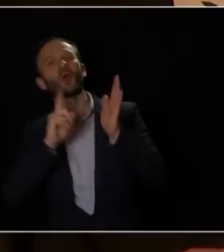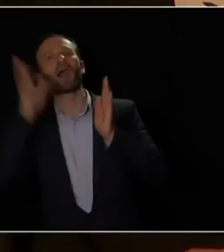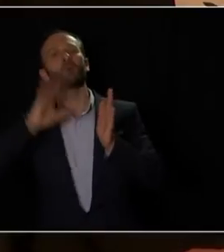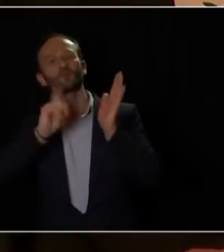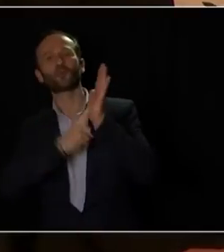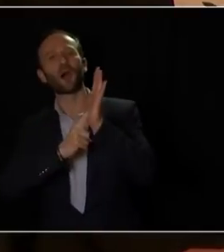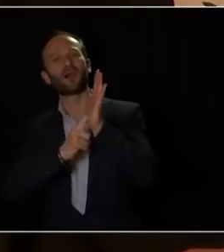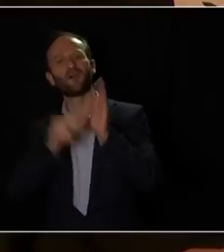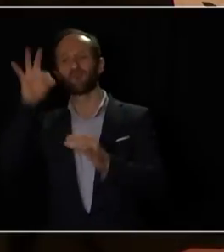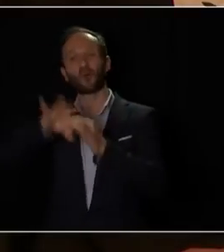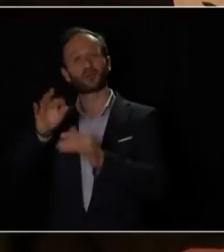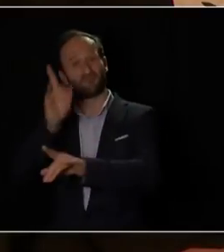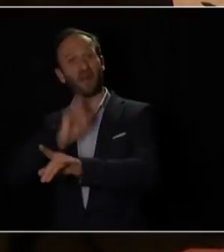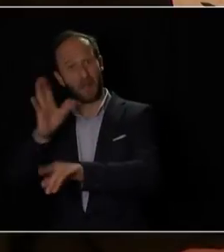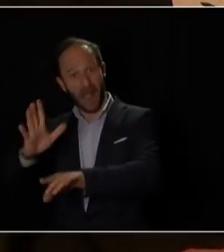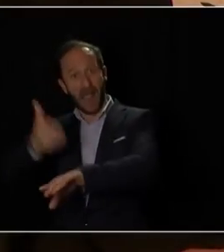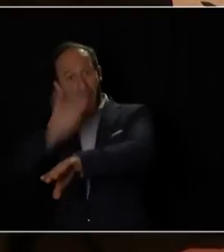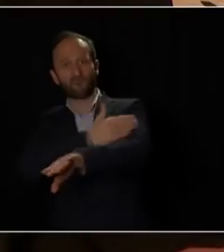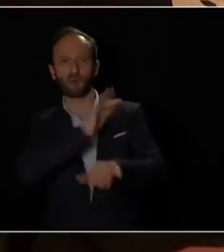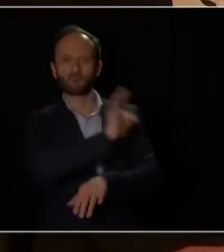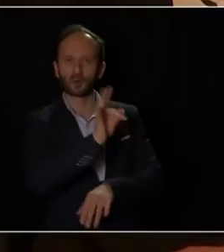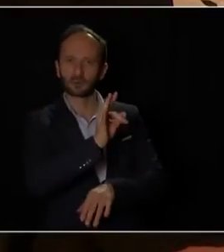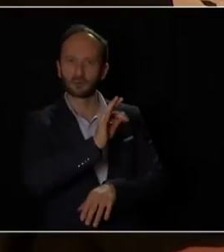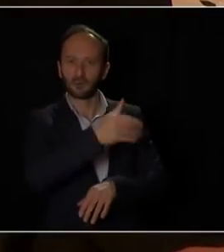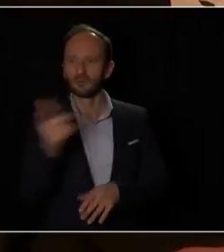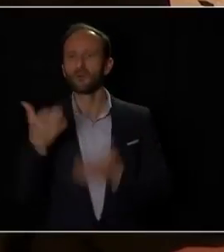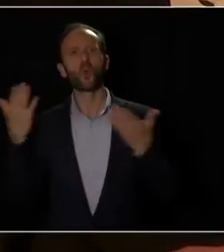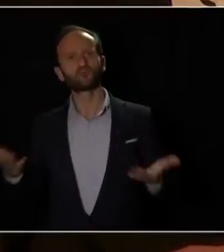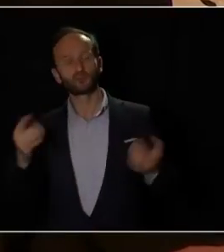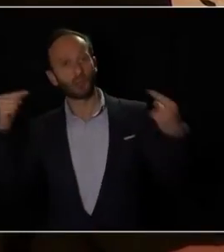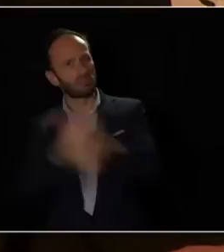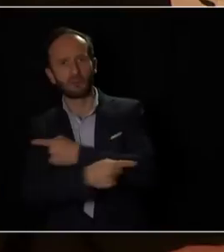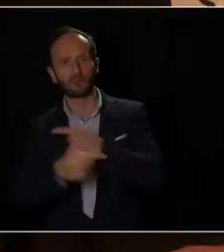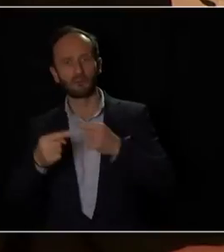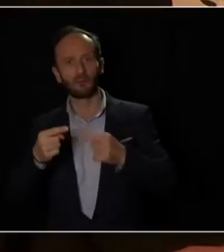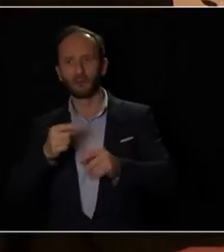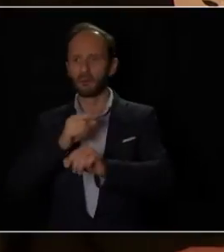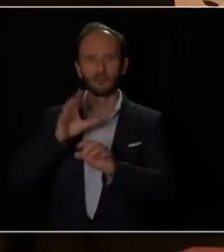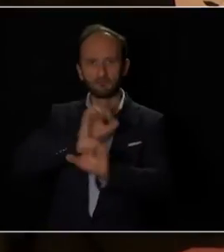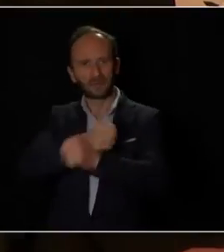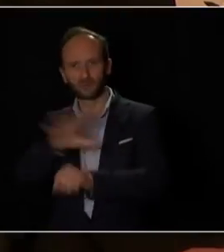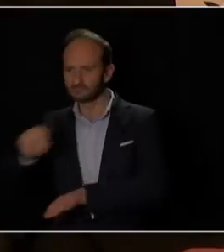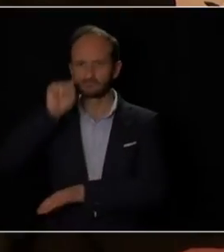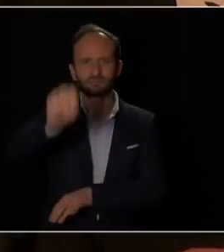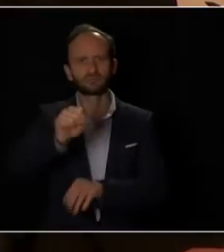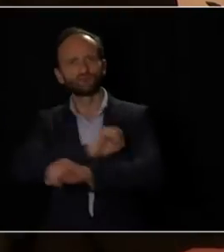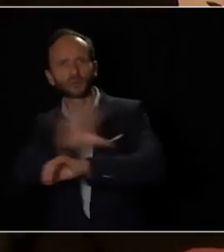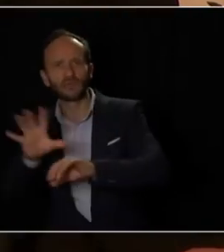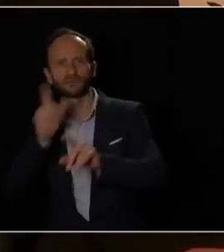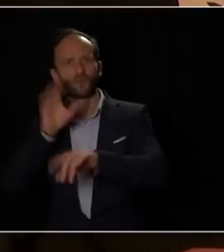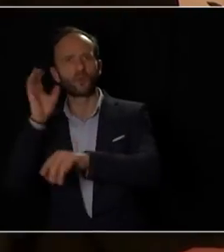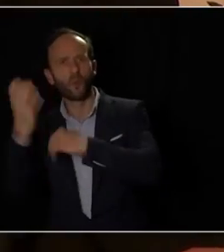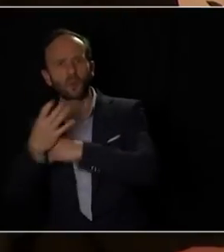citoyennes avant la France, jette aujourd'hui en prison opposants et journalistes, tandis qu'au sein même de l'Union européenne, la Hongrie,